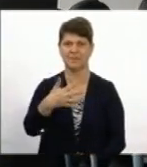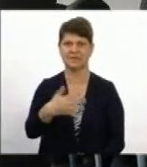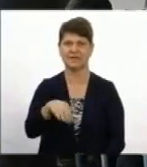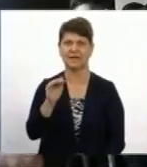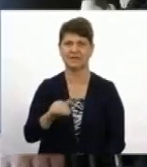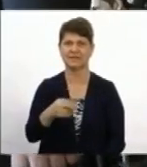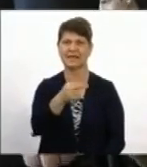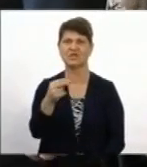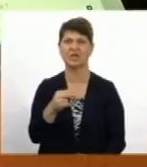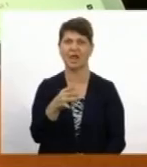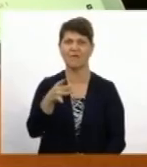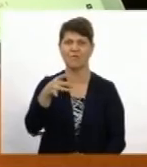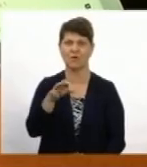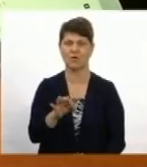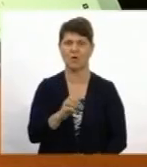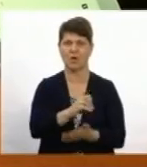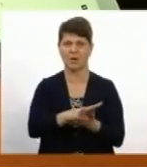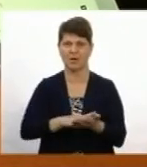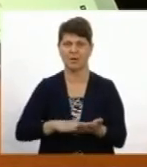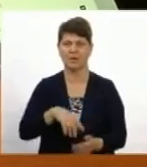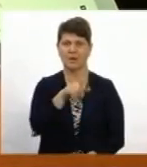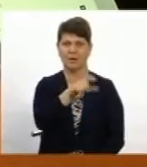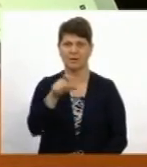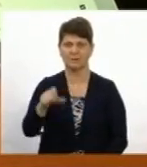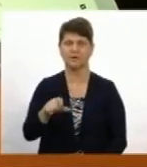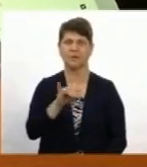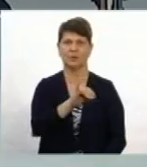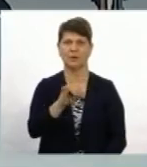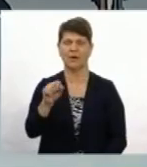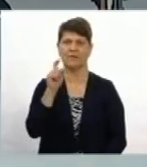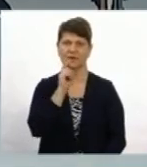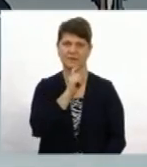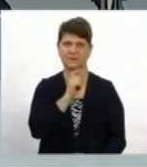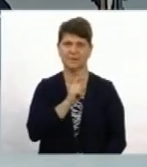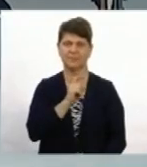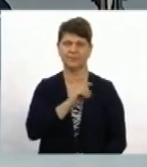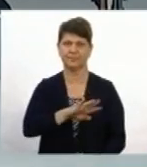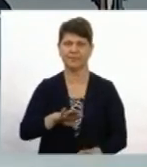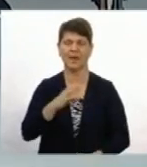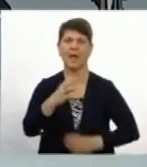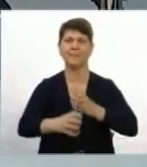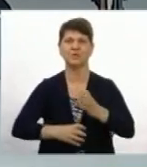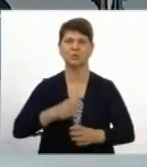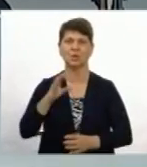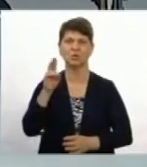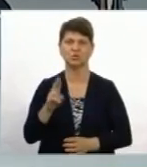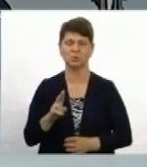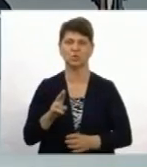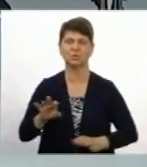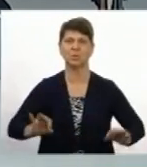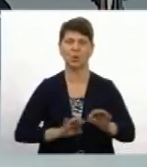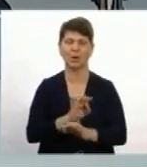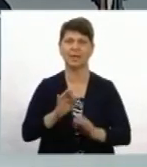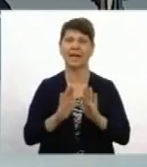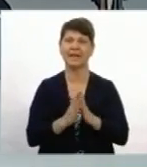євро. Дар'я Красовська, Валерій Черкашин, новини ЮА Вінниця. Міжнародний соціальний проект «Книга добра» для